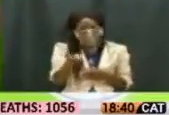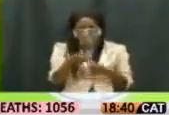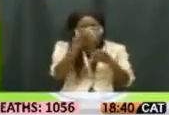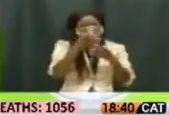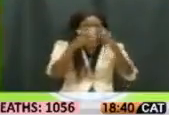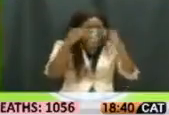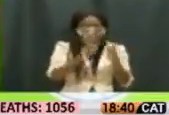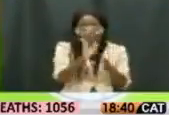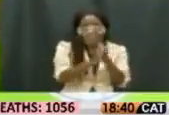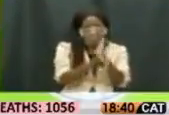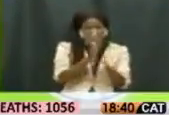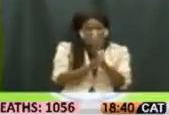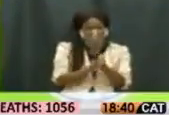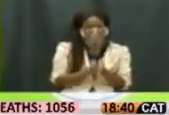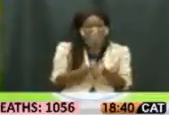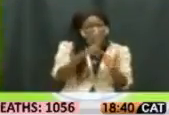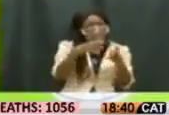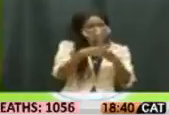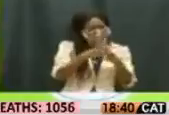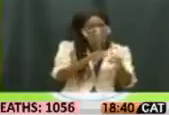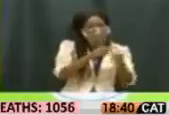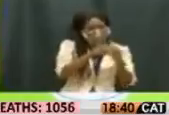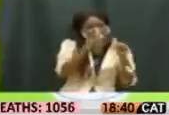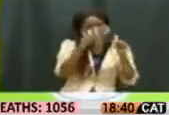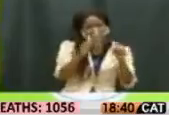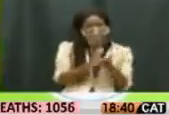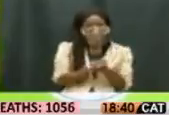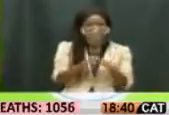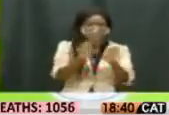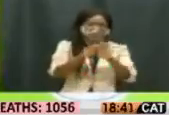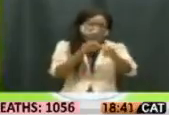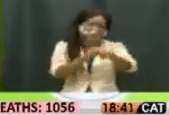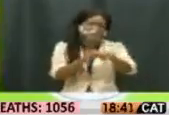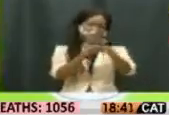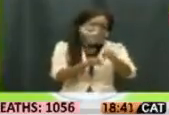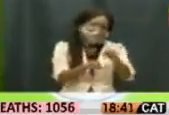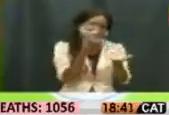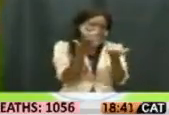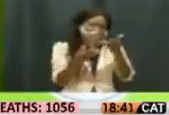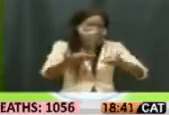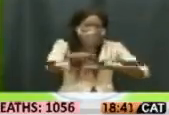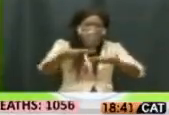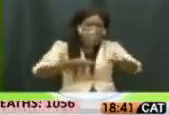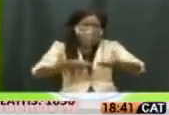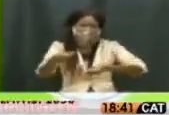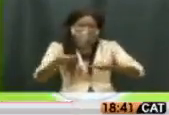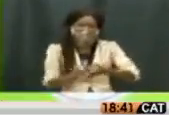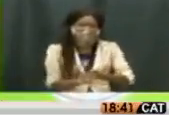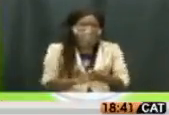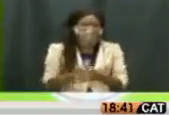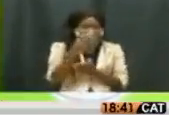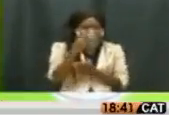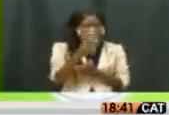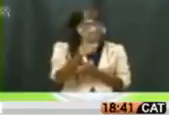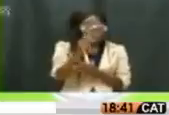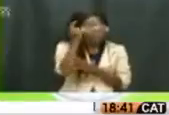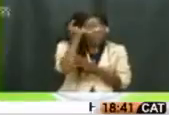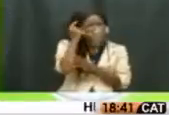mameni basimu antu akuma pita kandi msika tukona nditu kuti kuli consciousness kuti antu akuzindikira nditu kuti